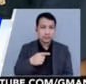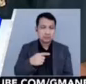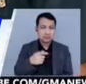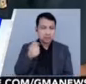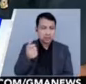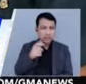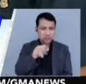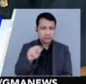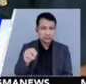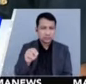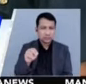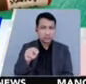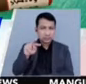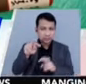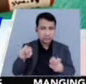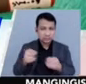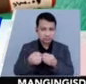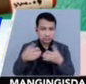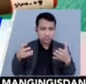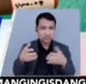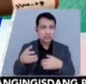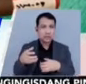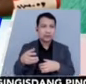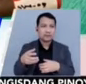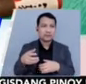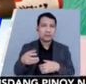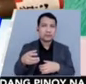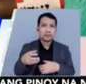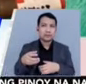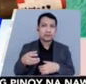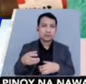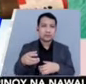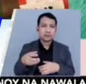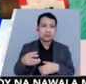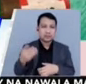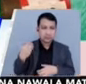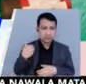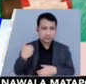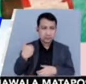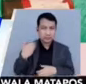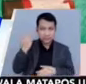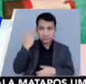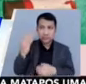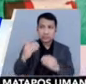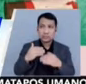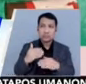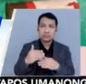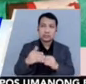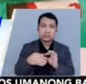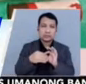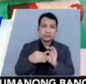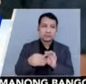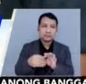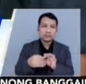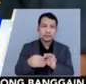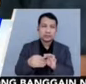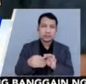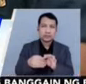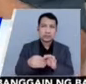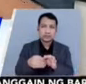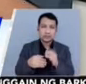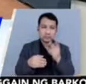ng pasabog. Ito yung ginagamit sa dynamite fishing. Nakalagay din usually yan sa mga botelya, no? At pag ito'y nasindihan at